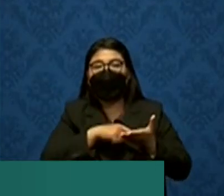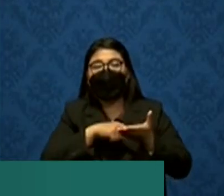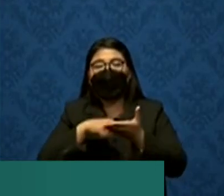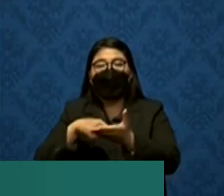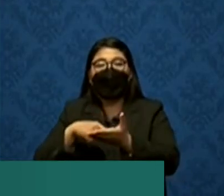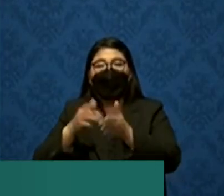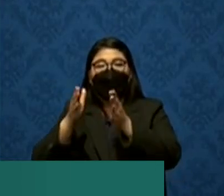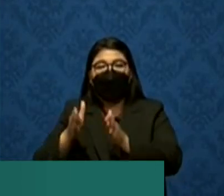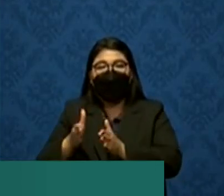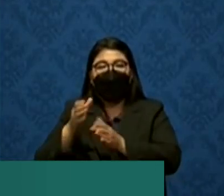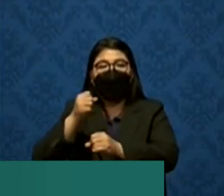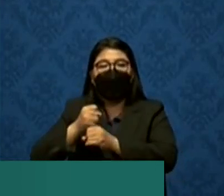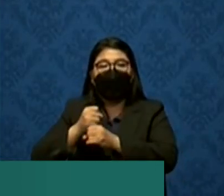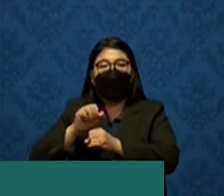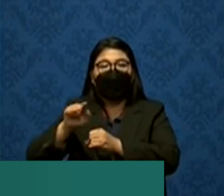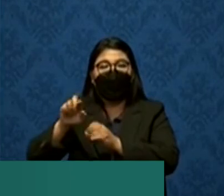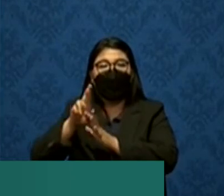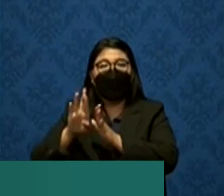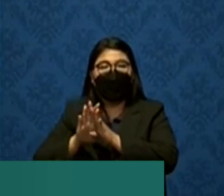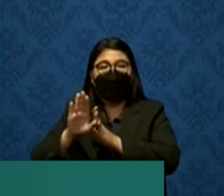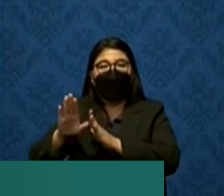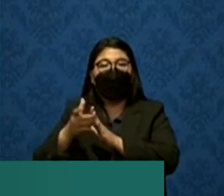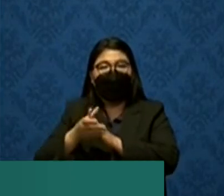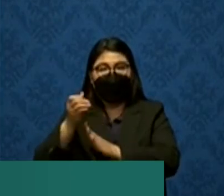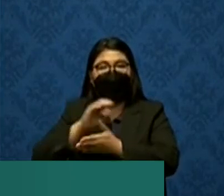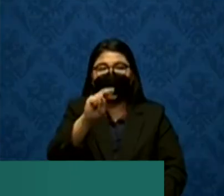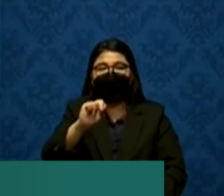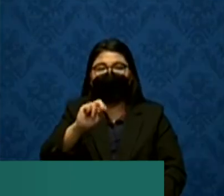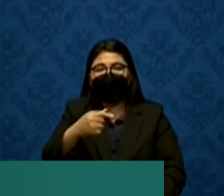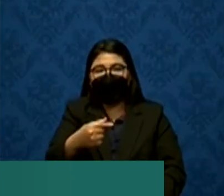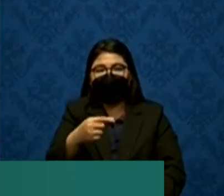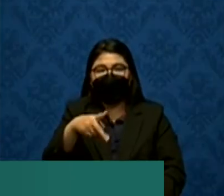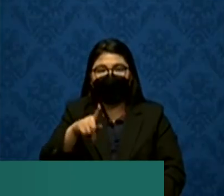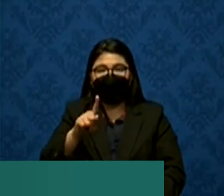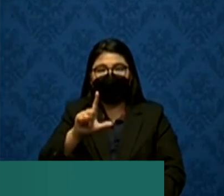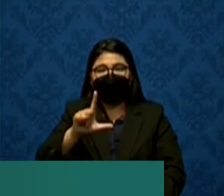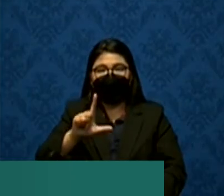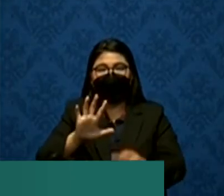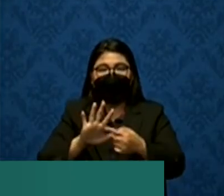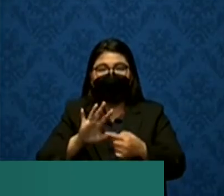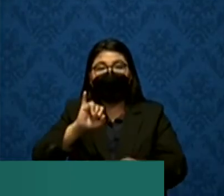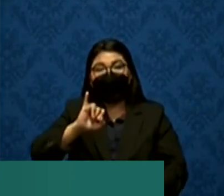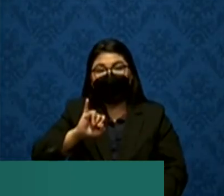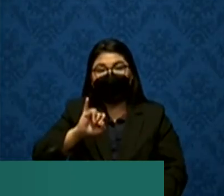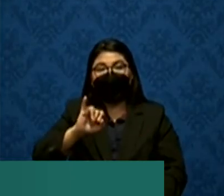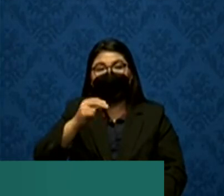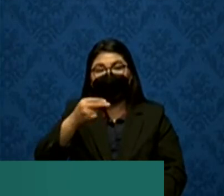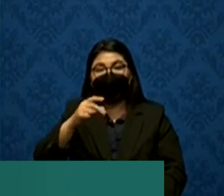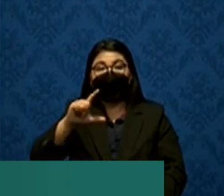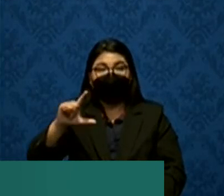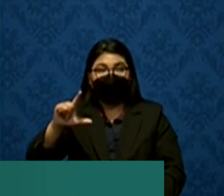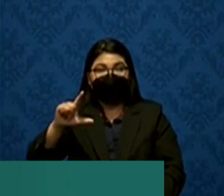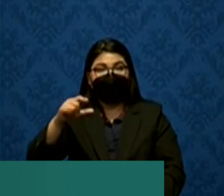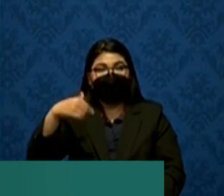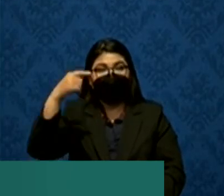ยังไม่รู้จัก e-bidding e-auction บ้านเมืองเศรษฐกิจมันก็พังพินาศชิบหายหมดเลย ที่เห็นใช่ไหมเอาละ เป็นไปได้ไง